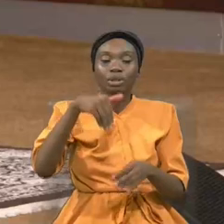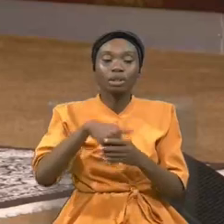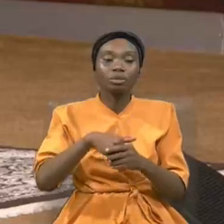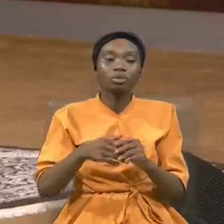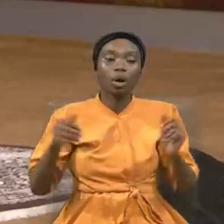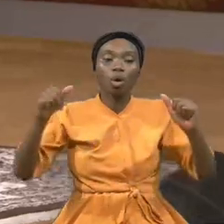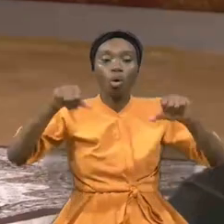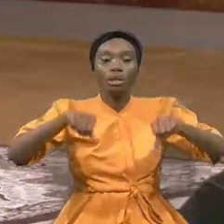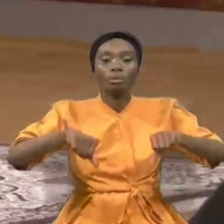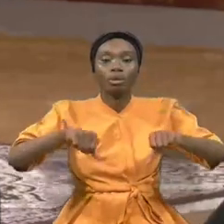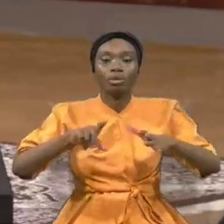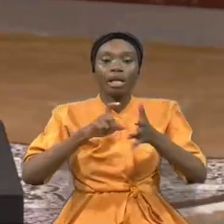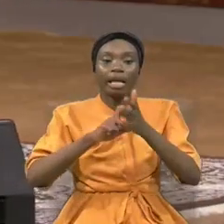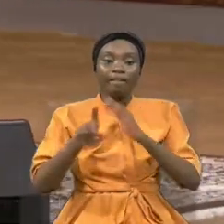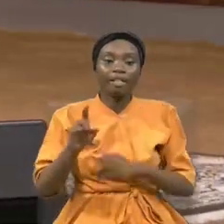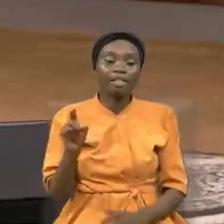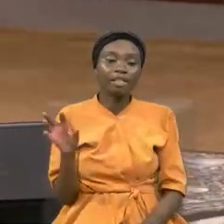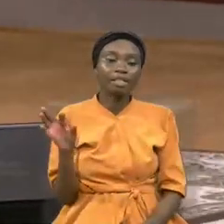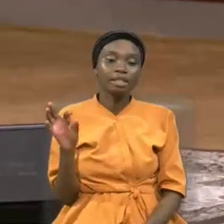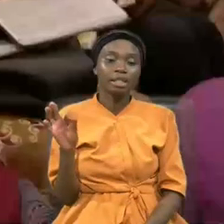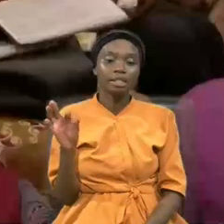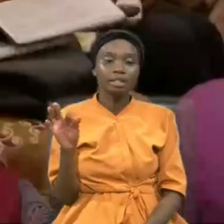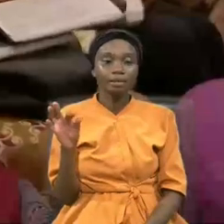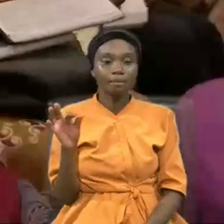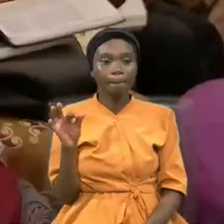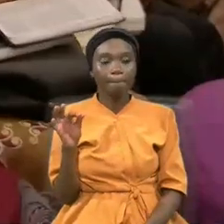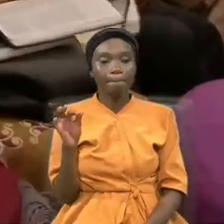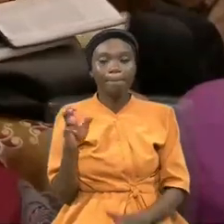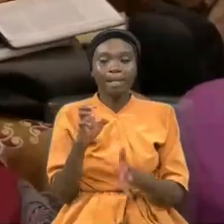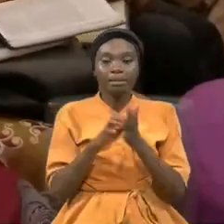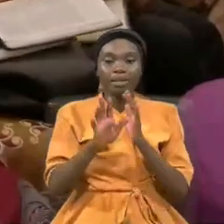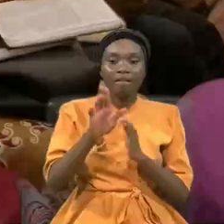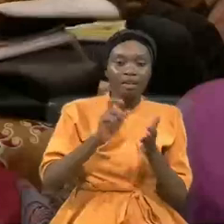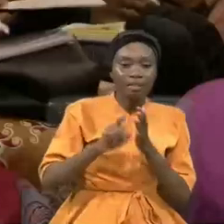tombiez pas sous le jugement. Le verset 19.